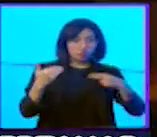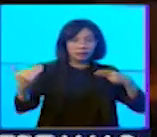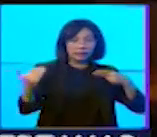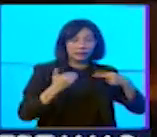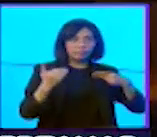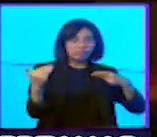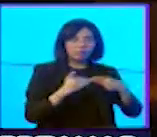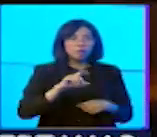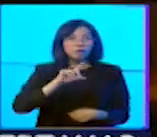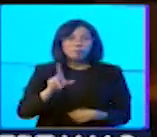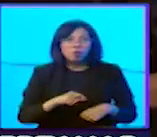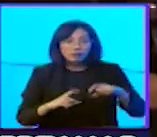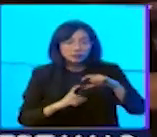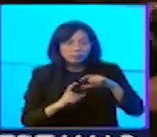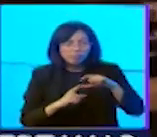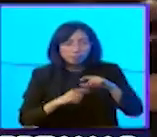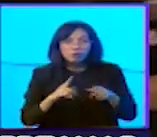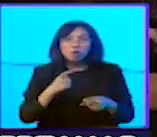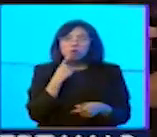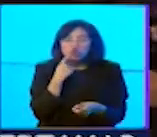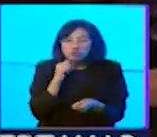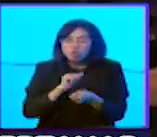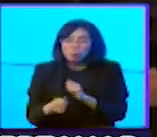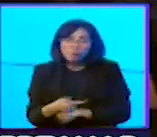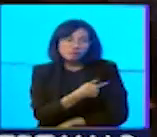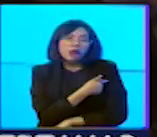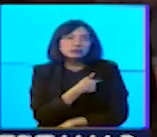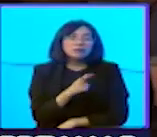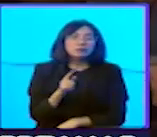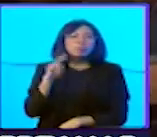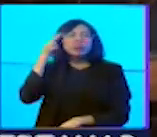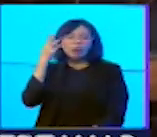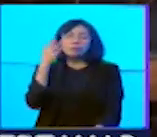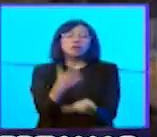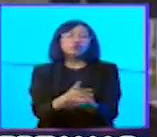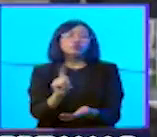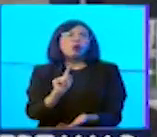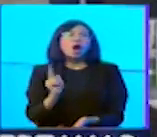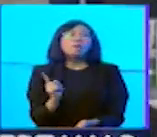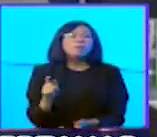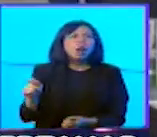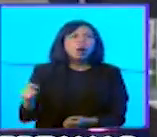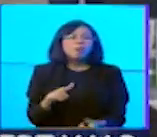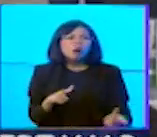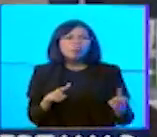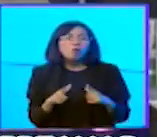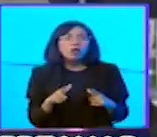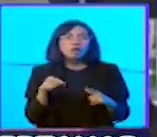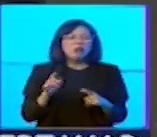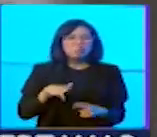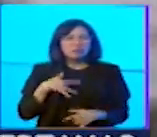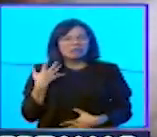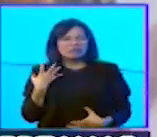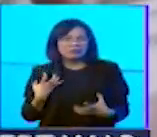Awal September lalu, uji klinis kandidat vaksin AstraZeneca ini sempat dihentikan sementara karena munculnya laporan efek samping vaksin. Namun